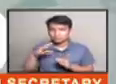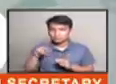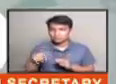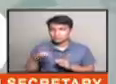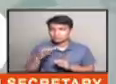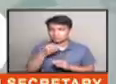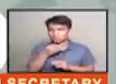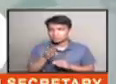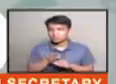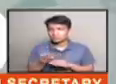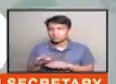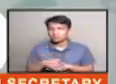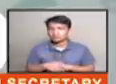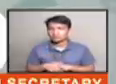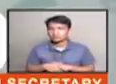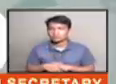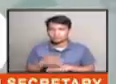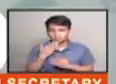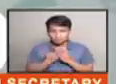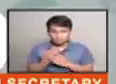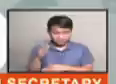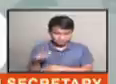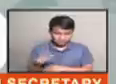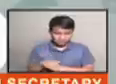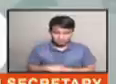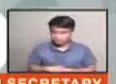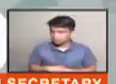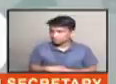QCPD Traffic in Sector 2. Maganda hapon po, sir.